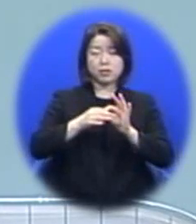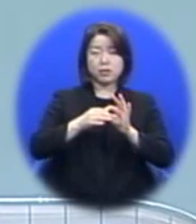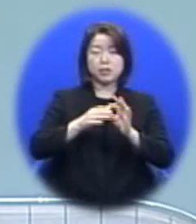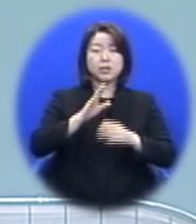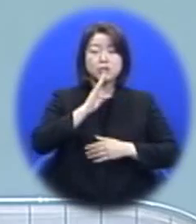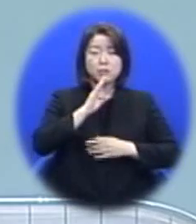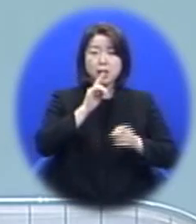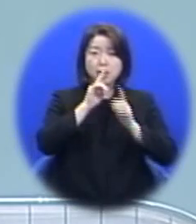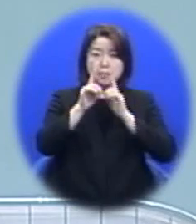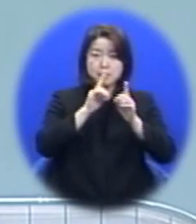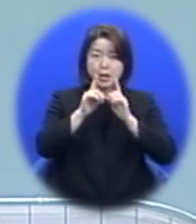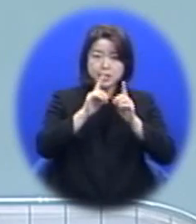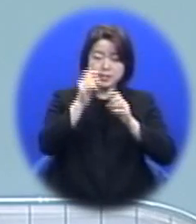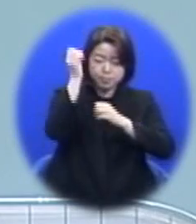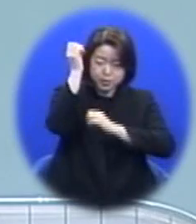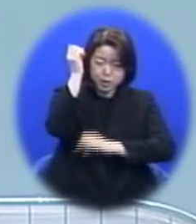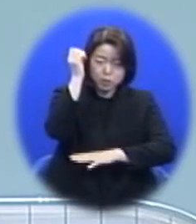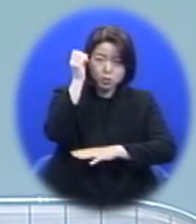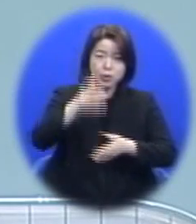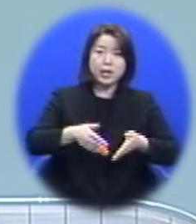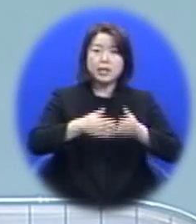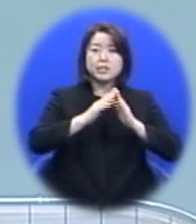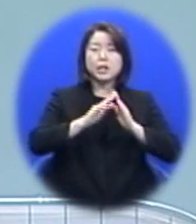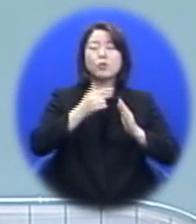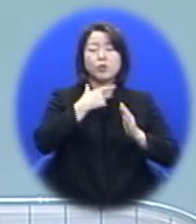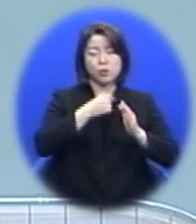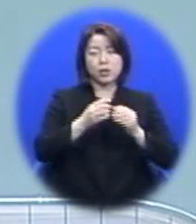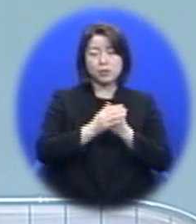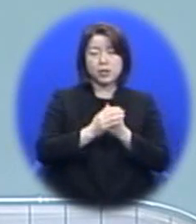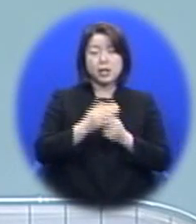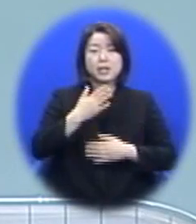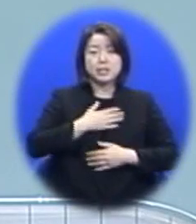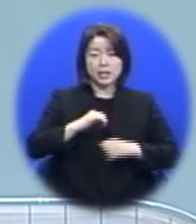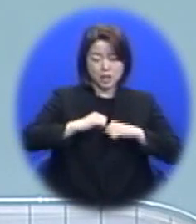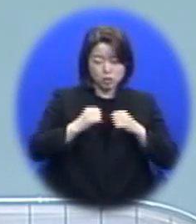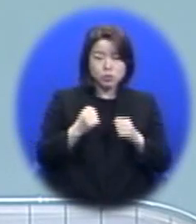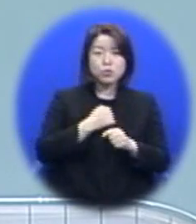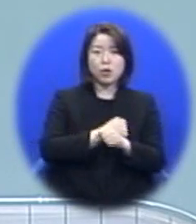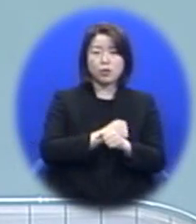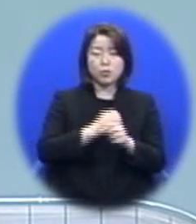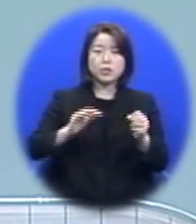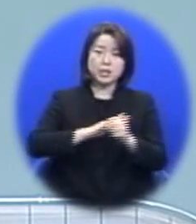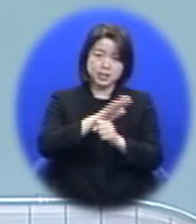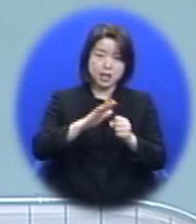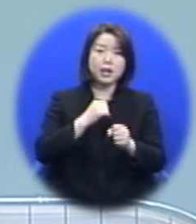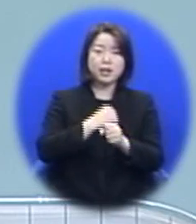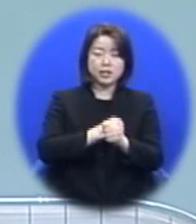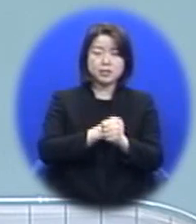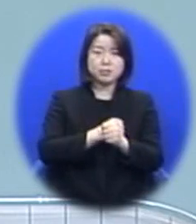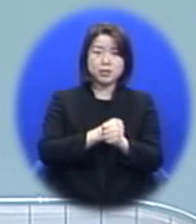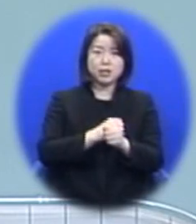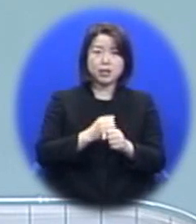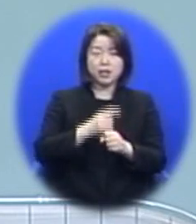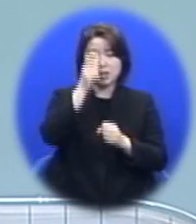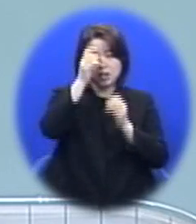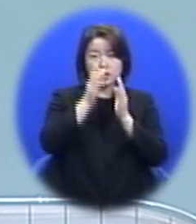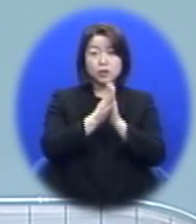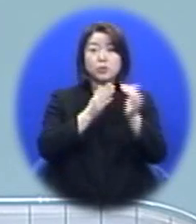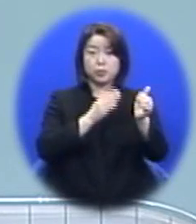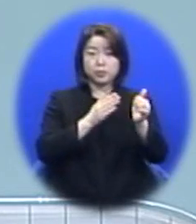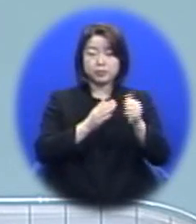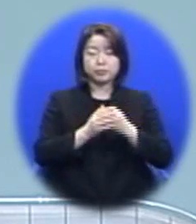말씀의 기초에 세워지기 원합니다. 하나님 제가 순종하겠고 제가 사랑하겠습니다. 기도하시기